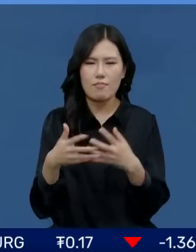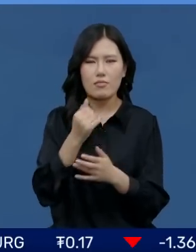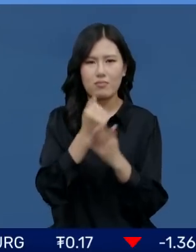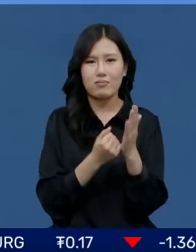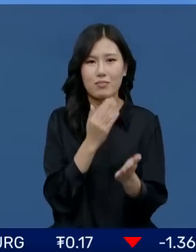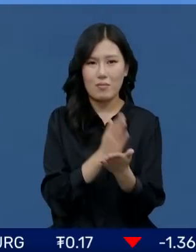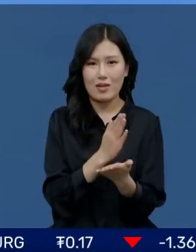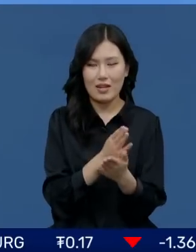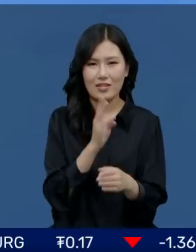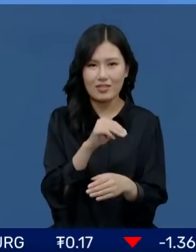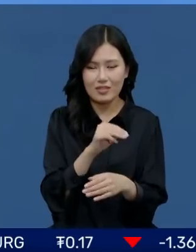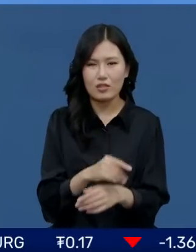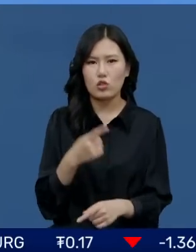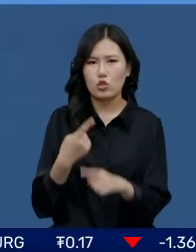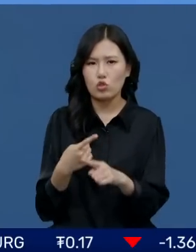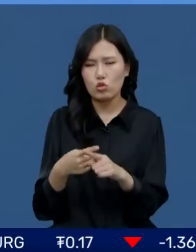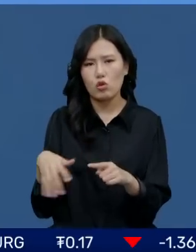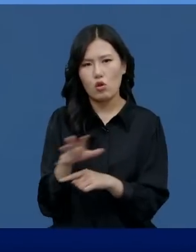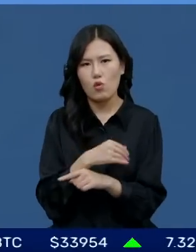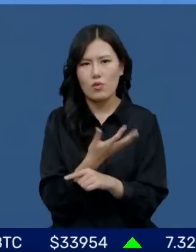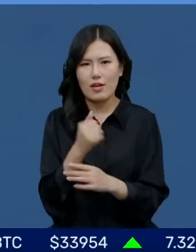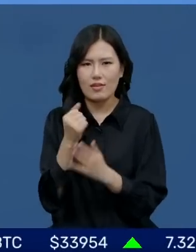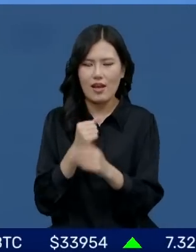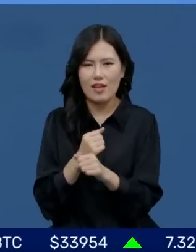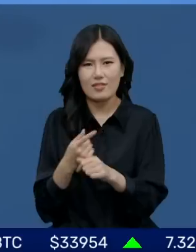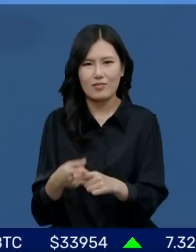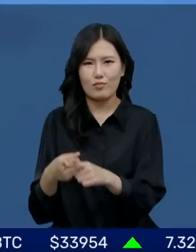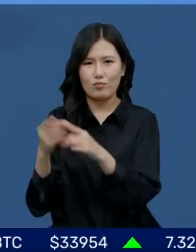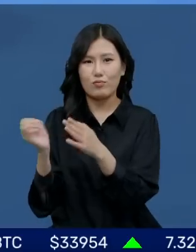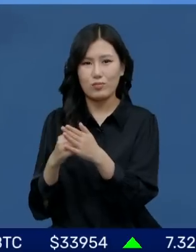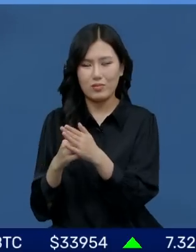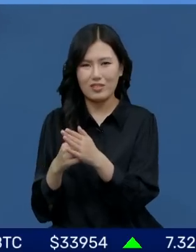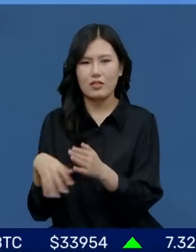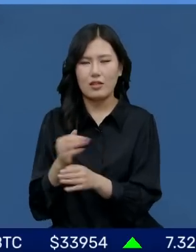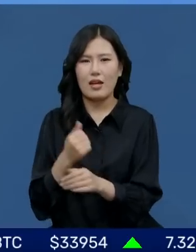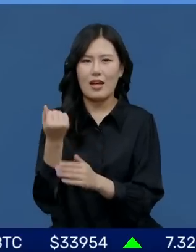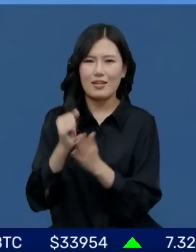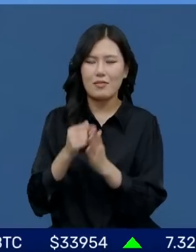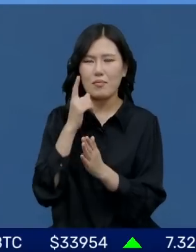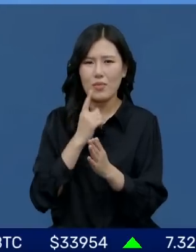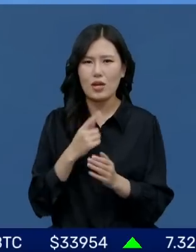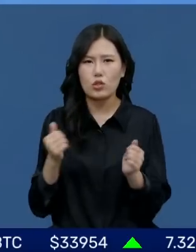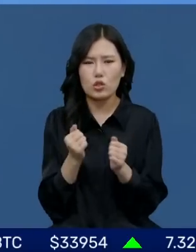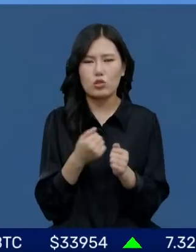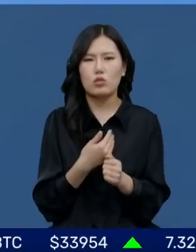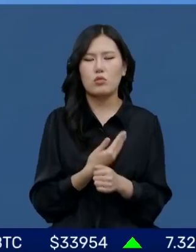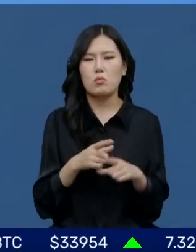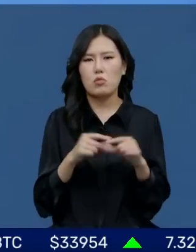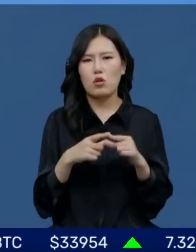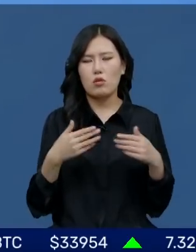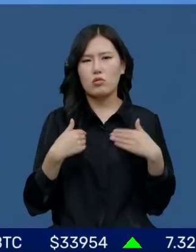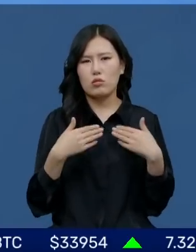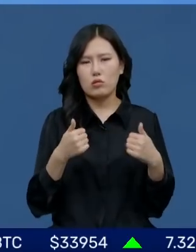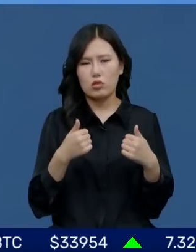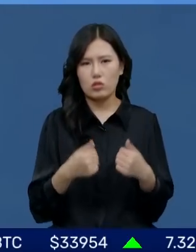үед хөдөө аж ахуйн бүтэмж нэмэгдэх ёстой. За гэтэл бид энэ боломжоо хүйтэн найдлаас болж алдаж за жилийн дөрвөн үйлрэлийн зөвхөн